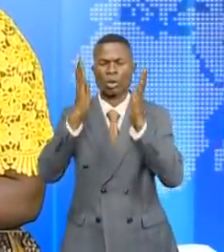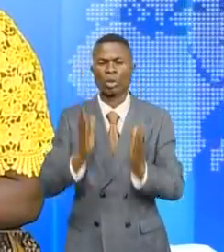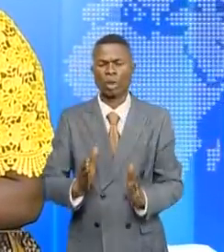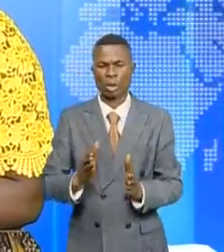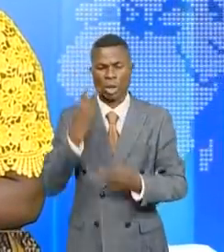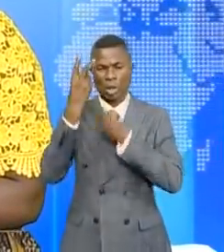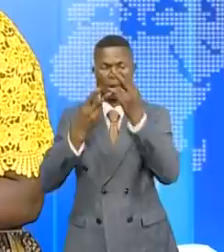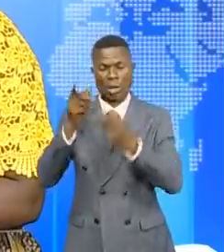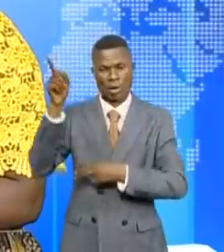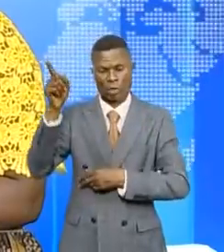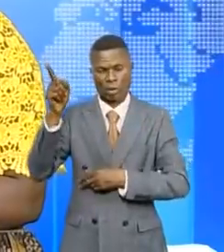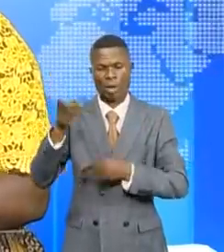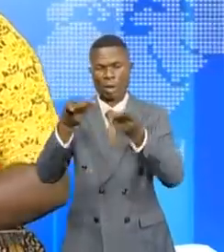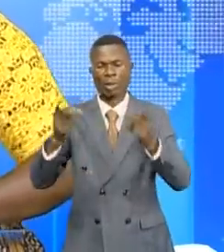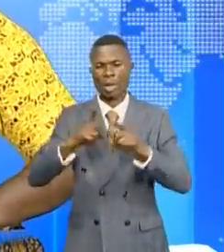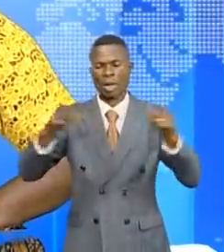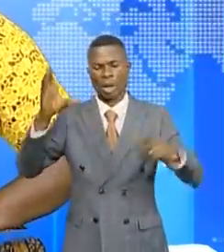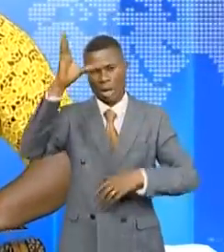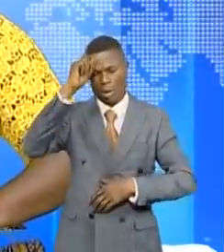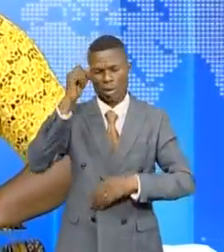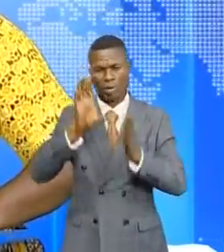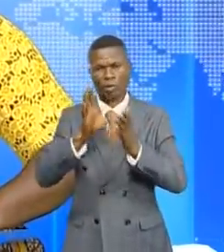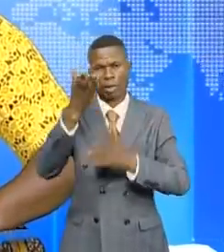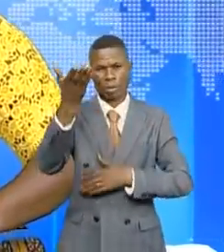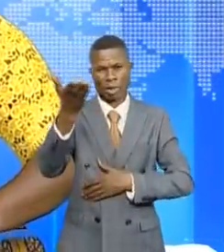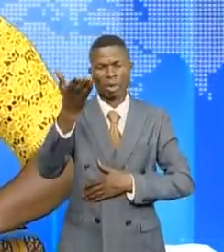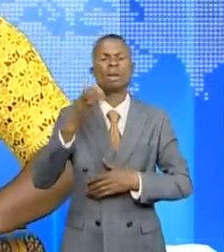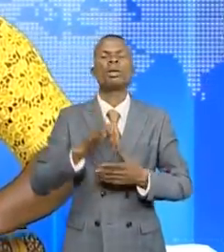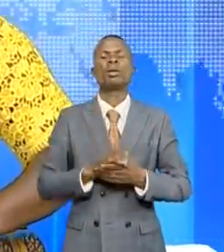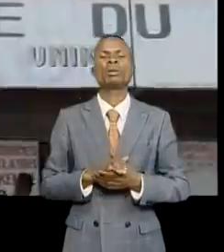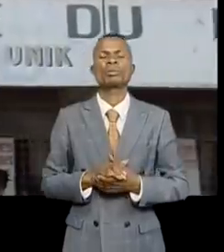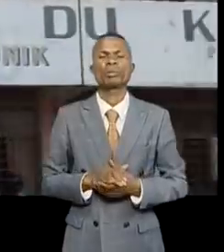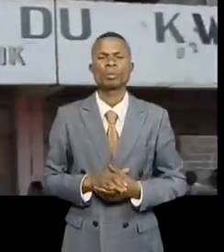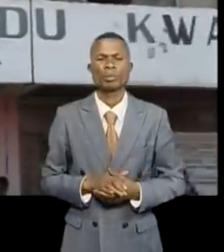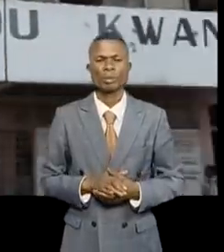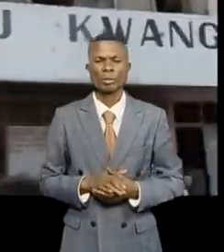sa tournée dans l'espace Grand Bandundu, nous dit Jacques Kabwaba. Mukumina Seduga.